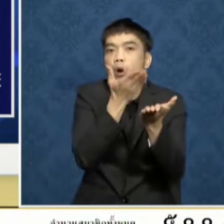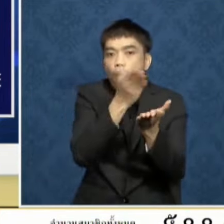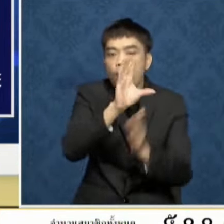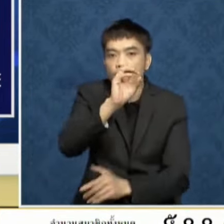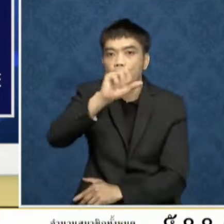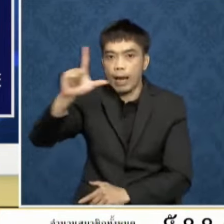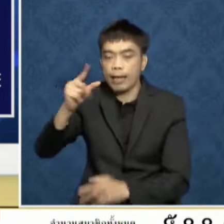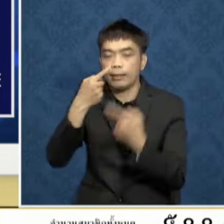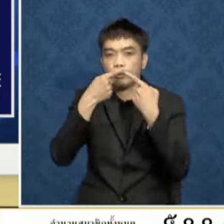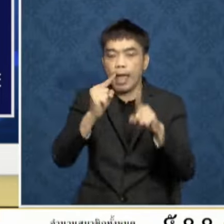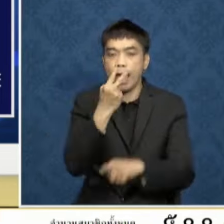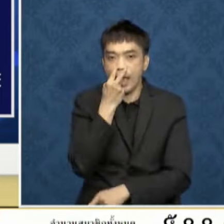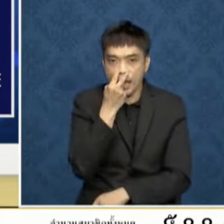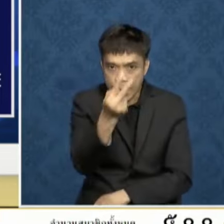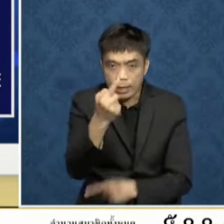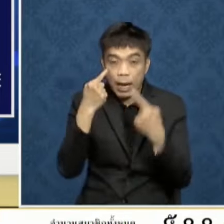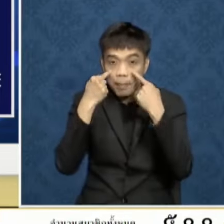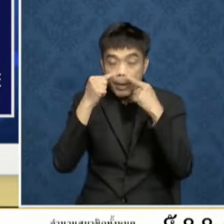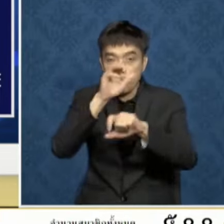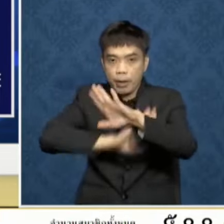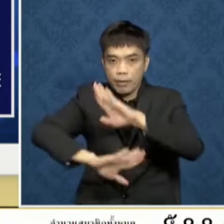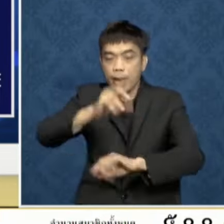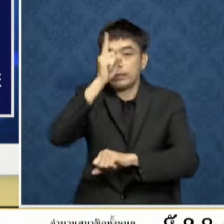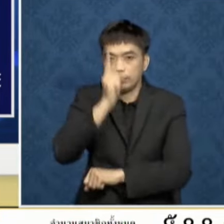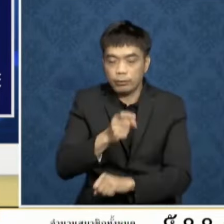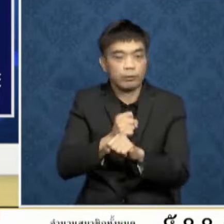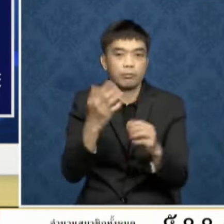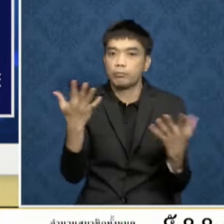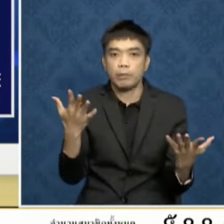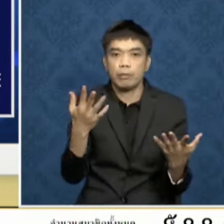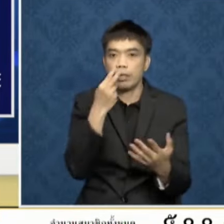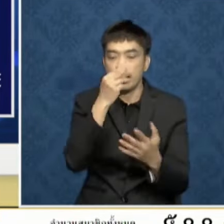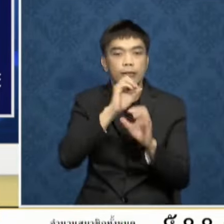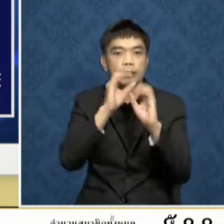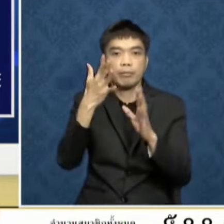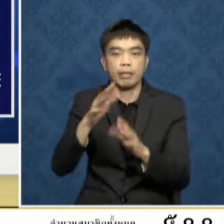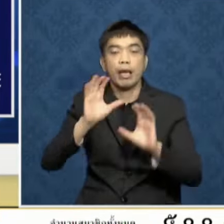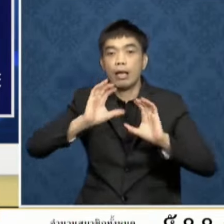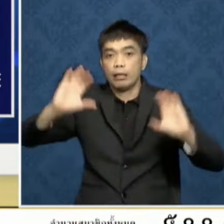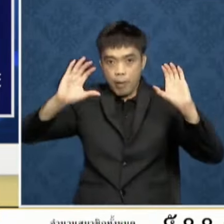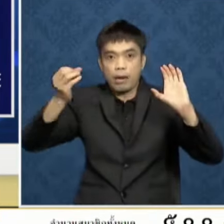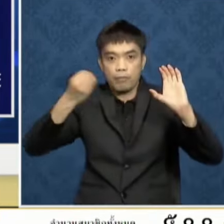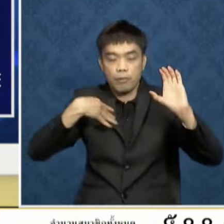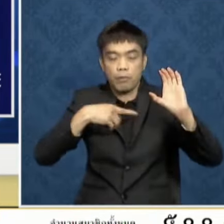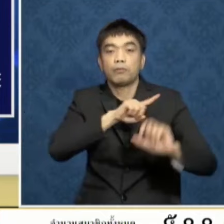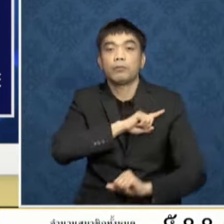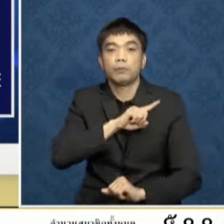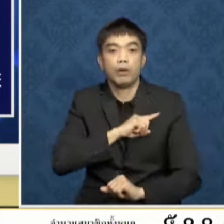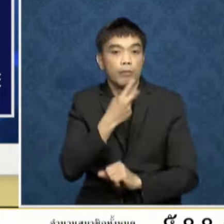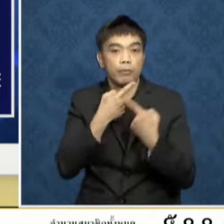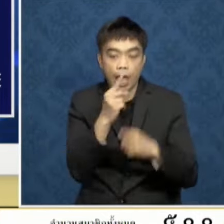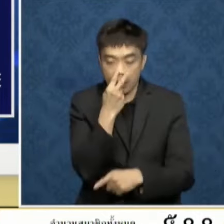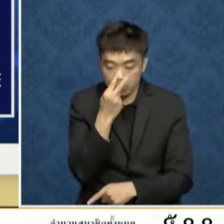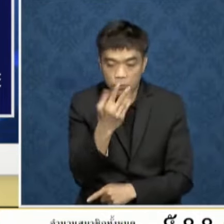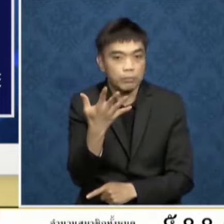มาจากรัฐหรือมาจากหน่วยงานราชการที่บอกว่าจะเป็นคนรับผิดชอบเลยค่ะแล้วปีนี้ก็มีการ